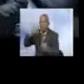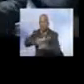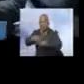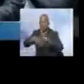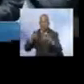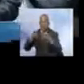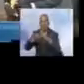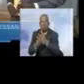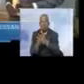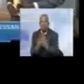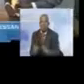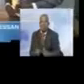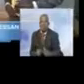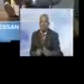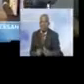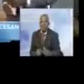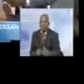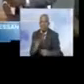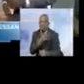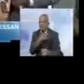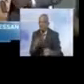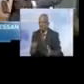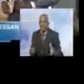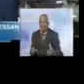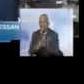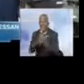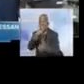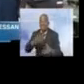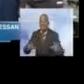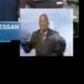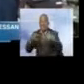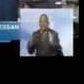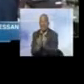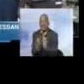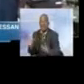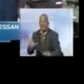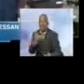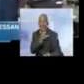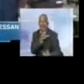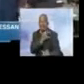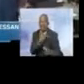en œuvre de la politique de l'état civil en liaison avec les officiers, les agents de l'état civil